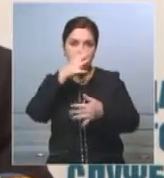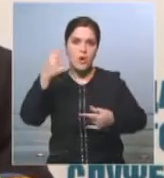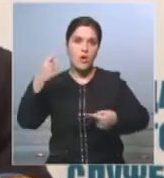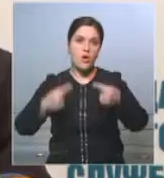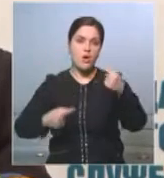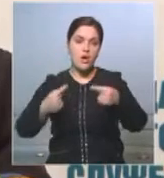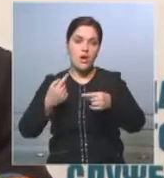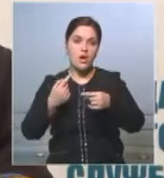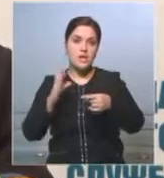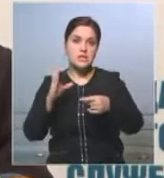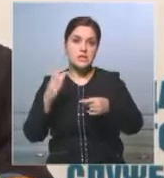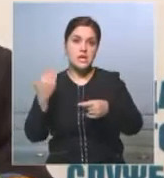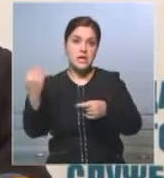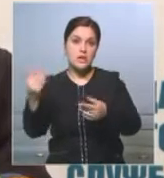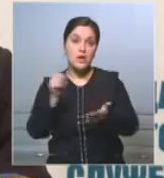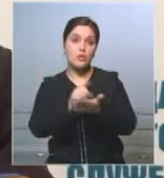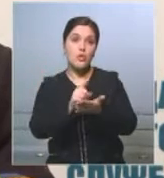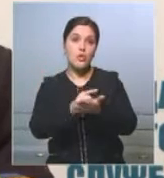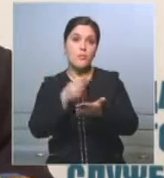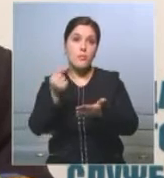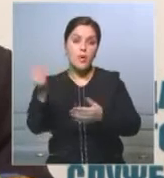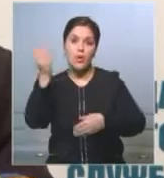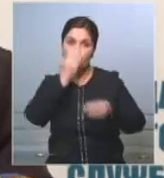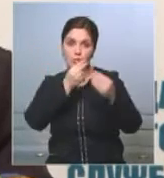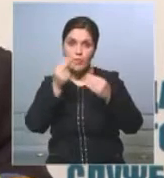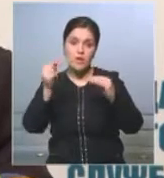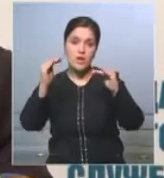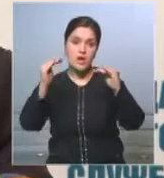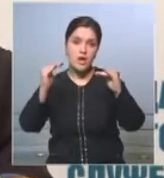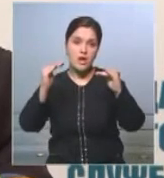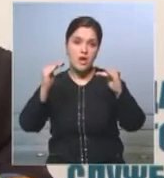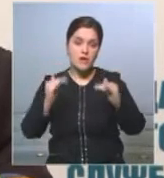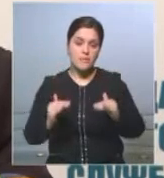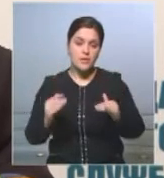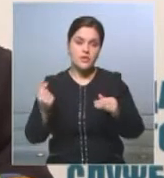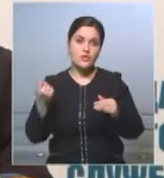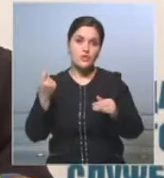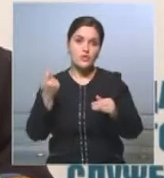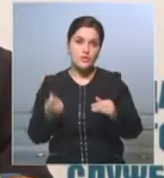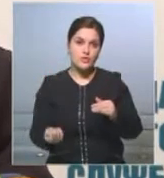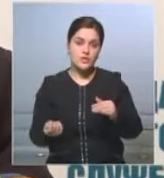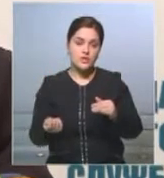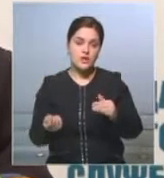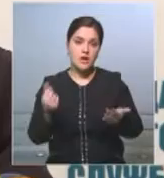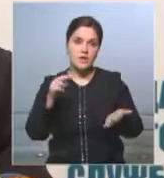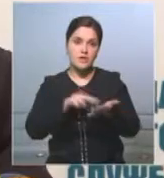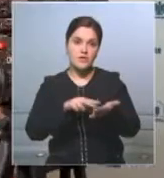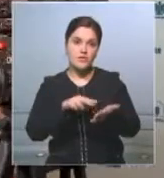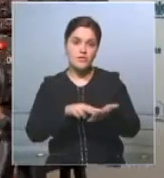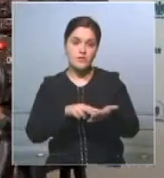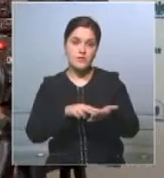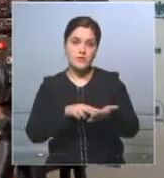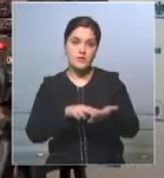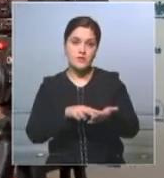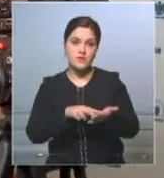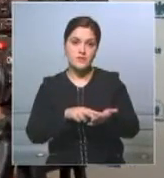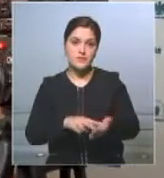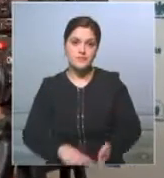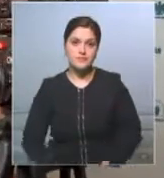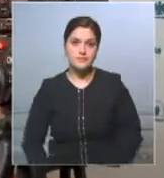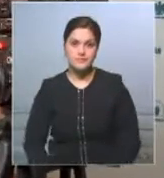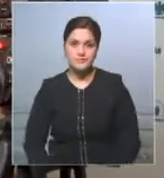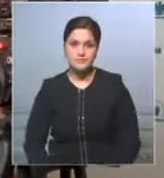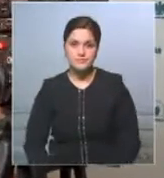конкурировать с этими налогоплательщиками, которые возят товары с заниженными объемами и ценами.